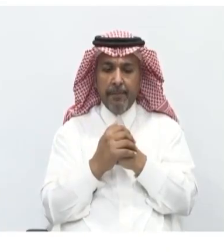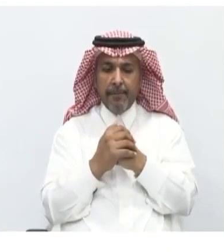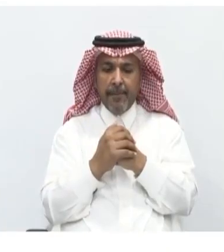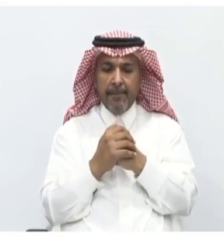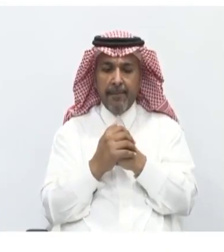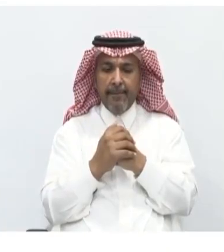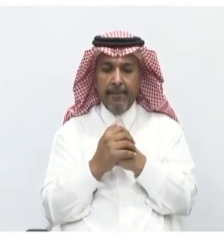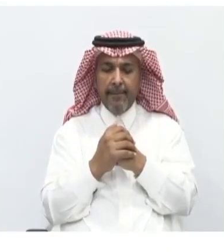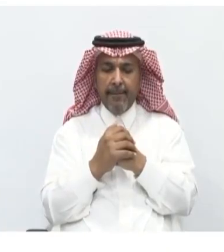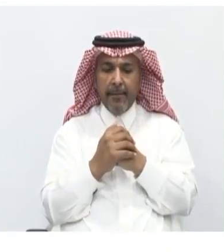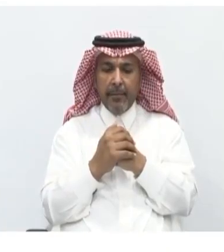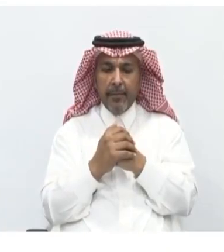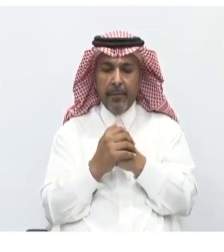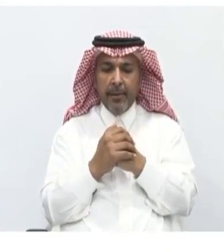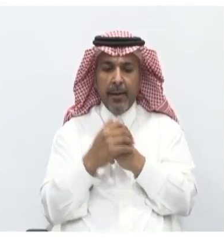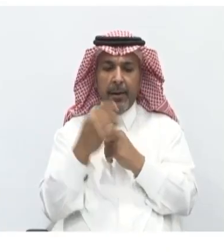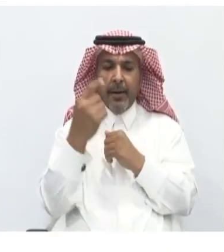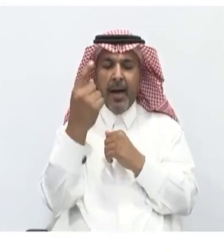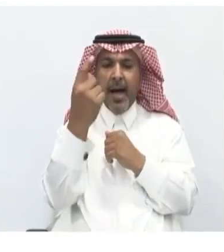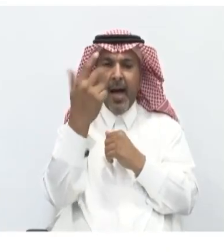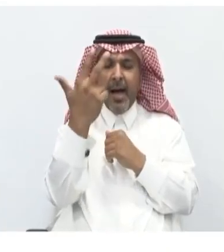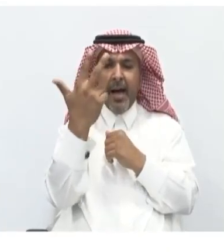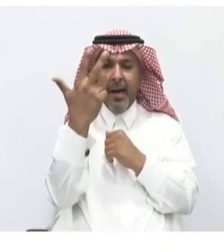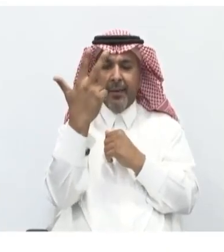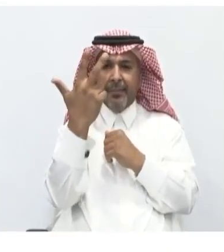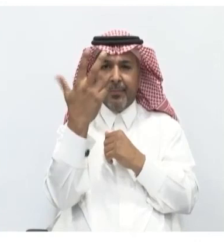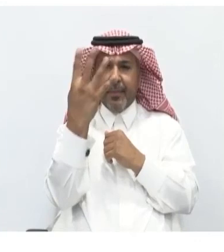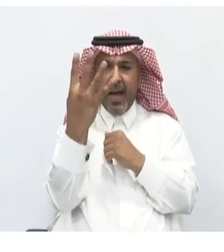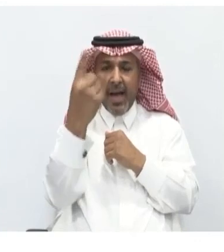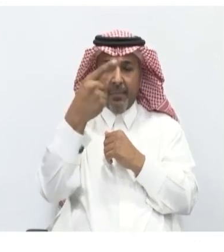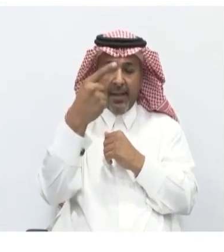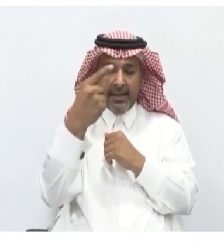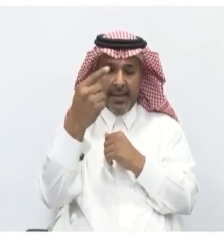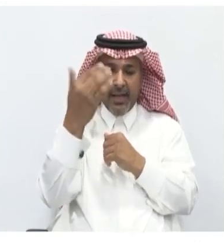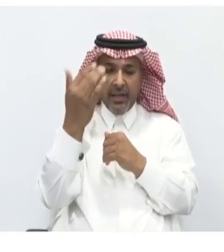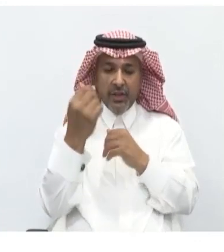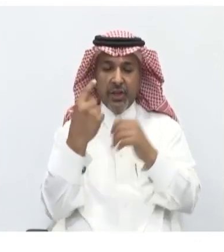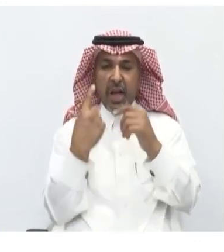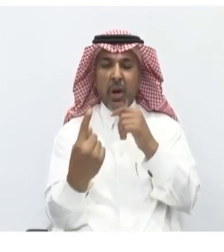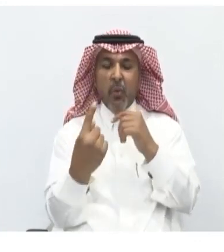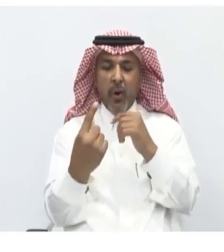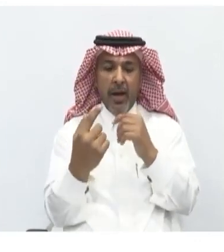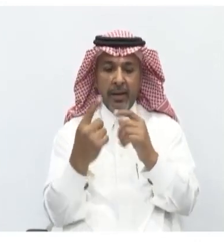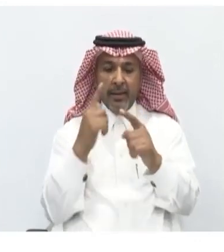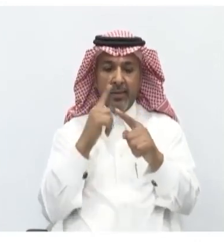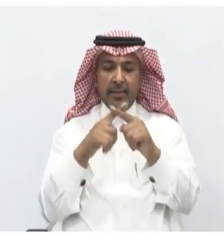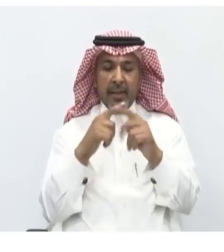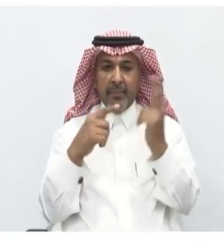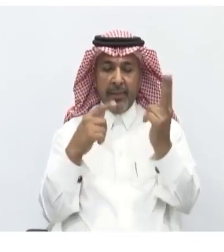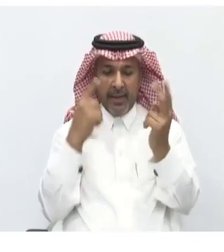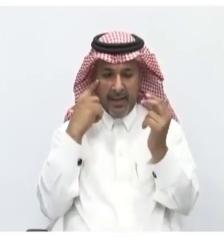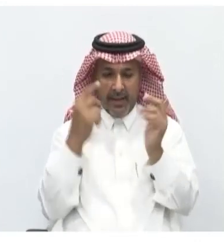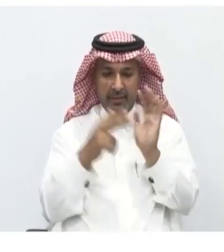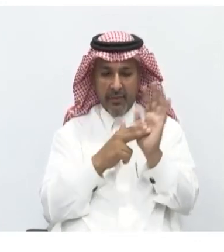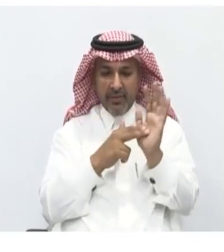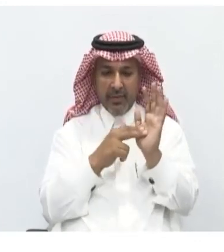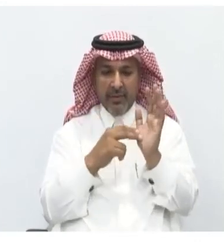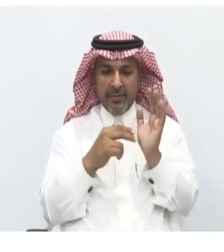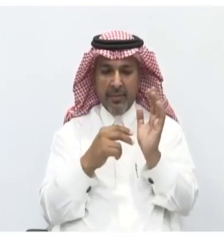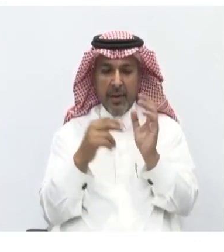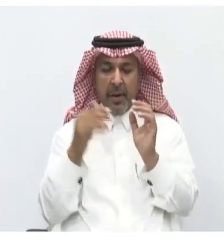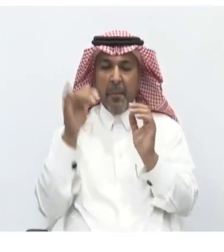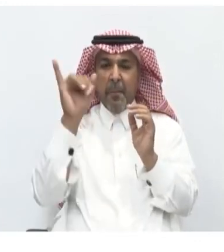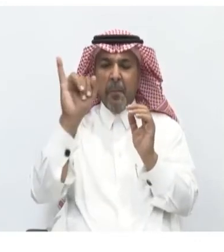الدرس سبعه عدد الكتله له 14 فنقول 14 من النيتروجين على واحد مول لا نريد